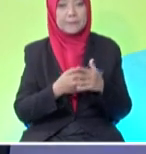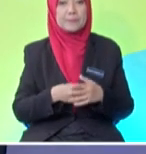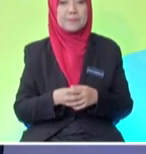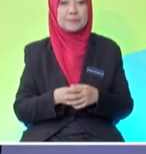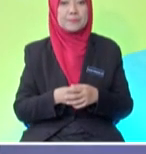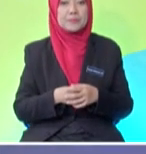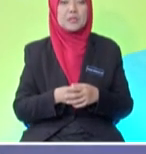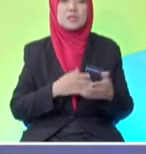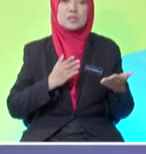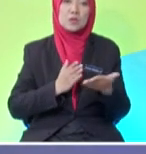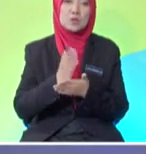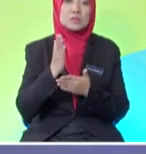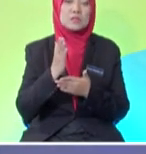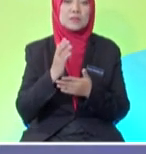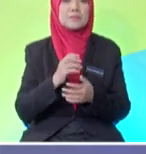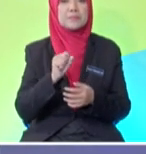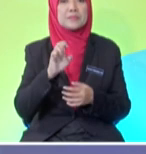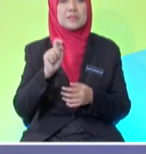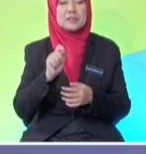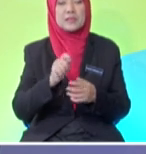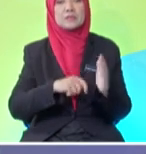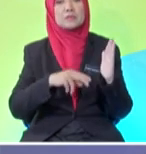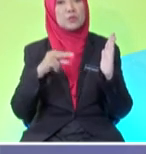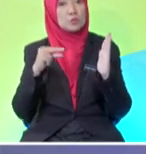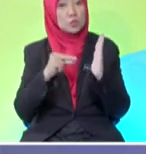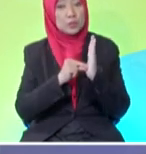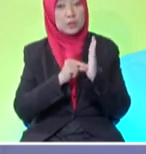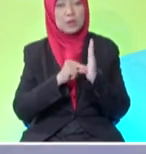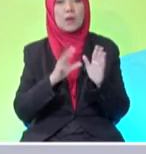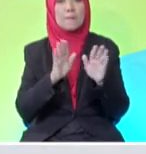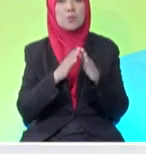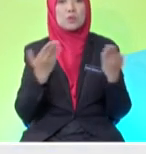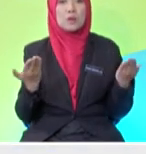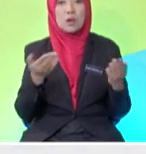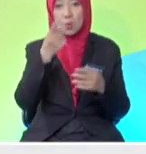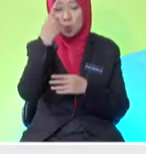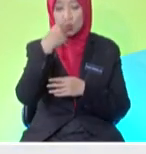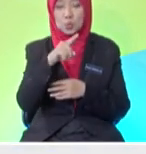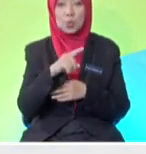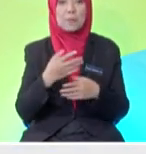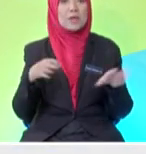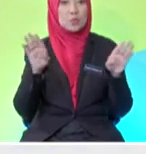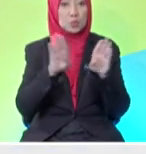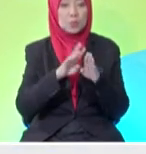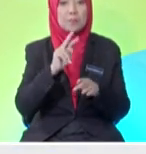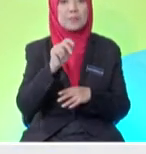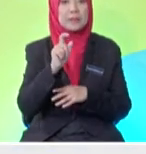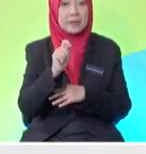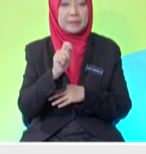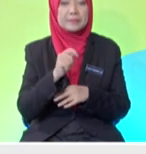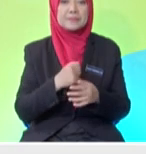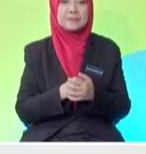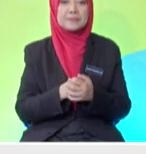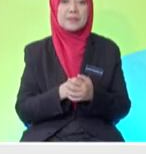Oke mana juga digunakan bagi membuka dan juga meletakkan ini juga